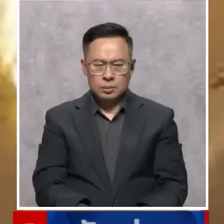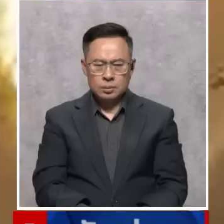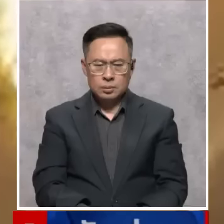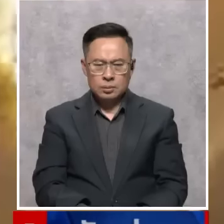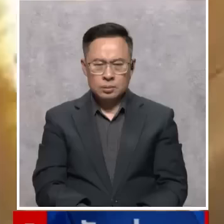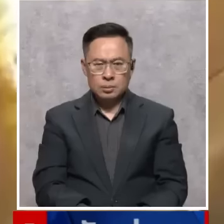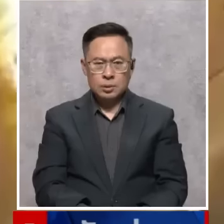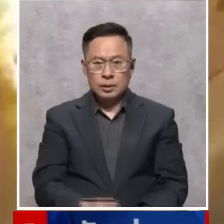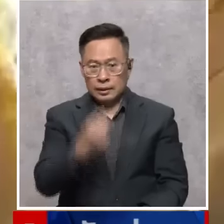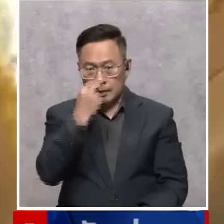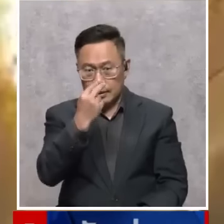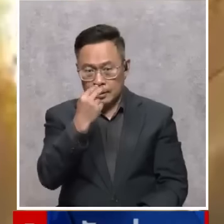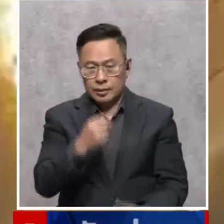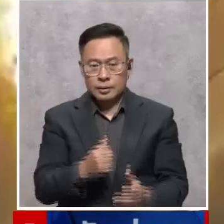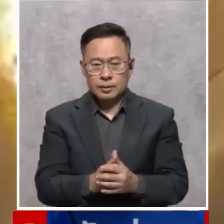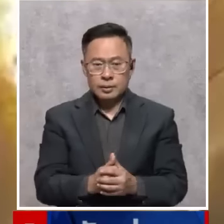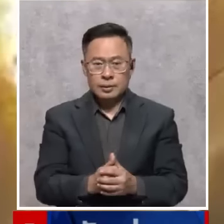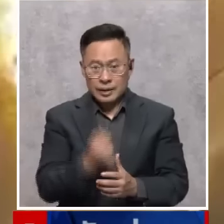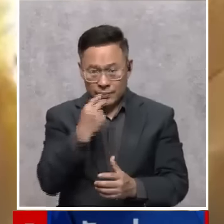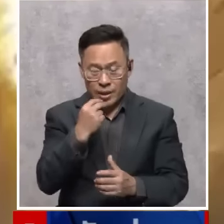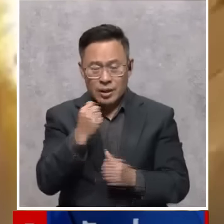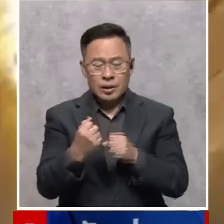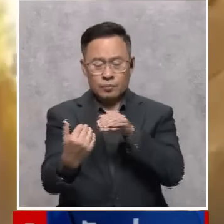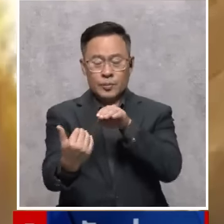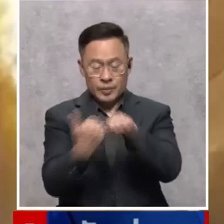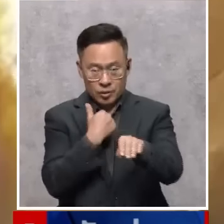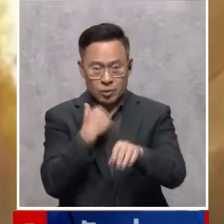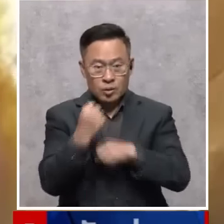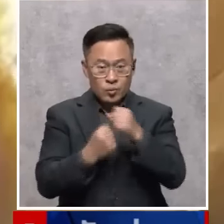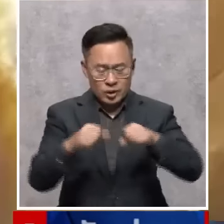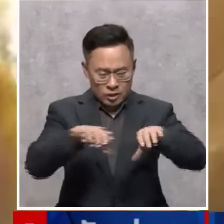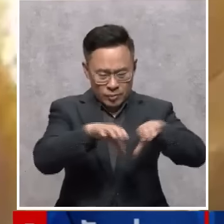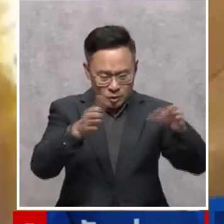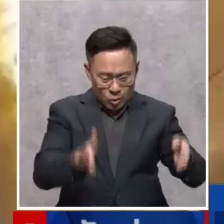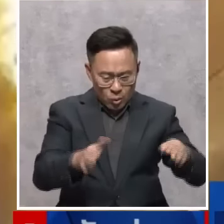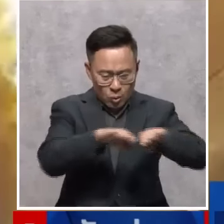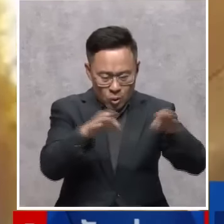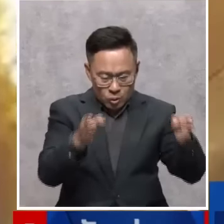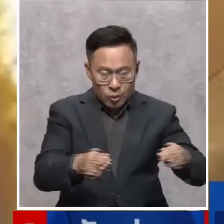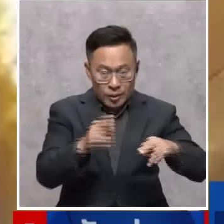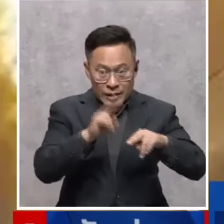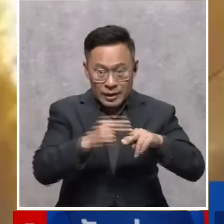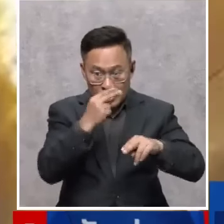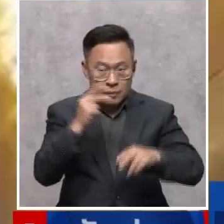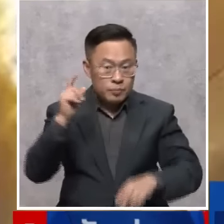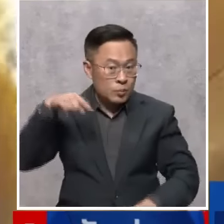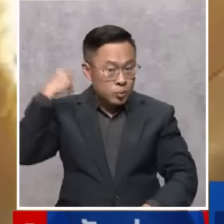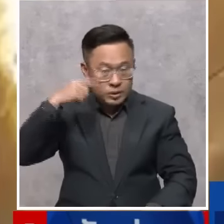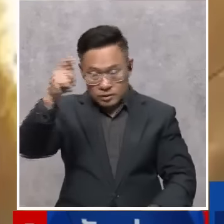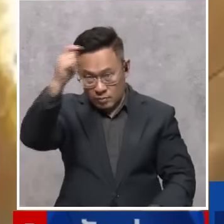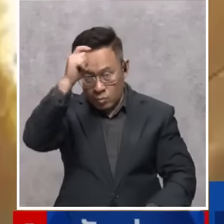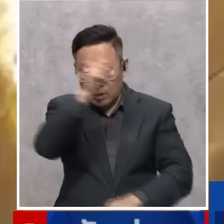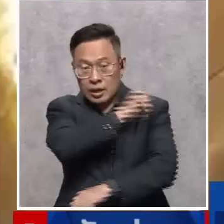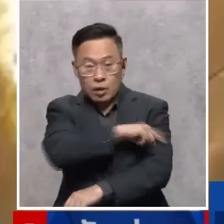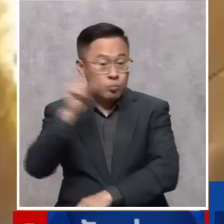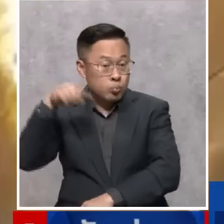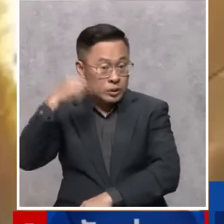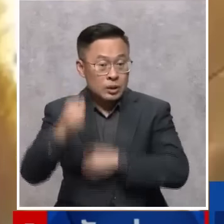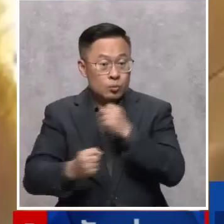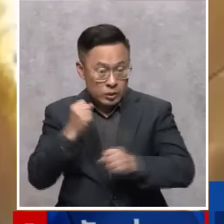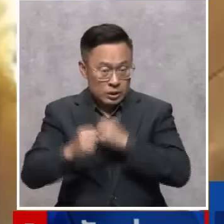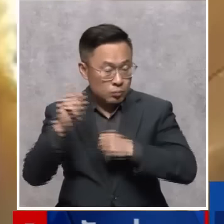เนี่ยคุณผู้ชมคุณผี่พันธ์เห็นมั้ยคือผู้หญิงคนนึงเป็นผู้หญิงใส่ชุดสีขาวใส่หมวกสีขาวเ้าวิ่ง